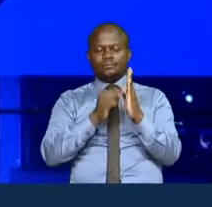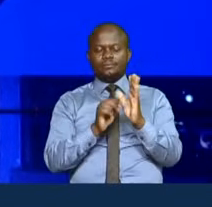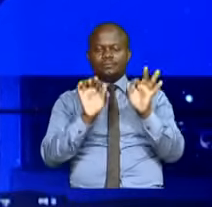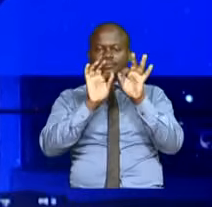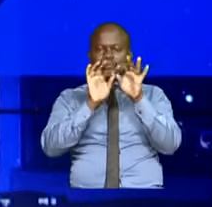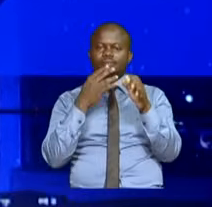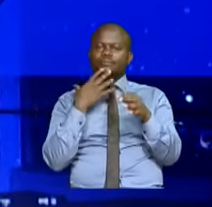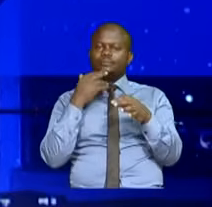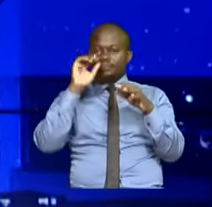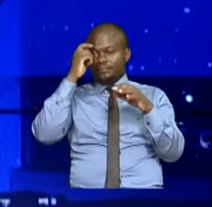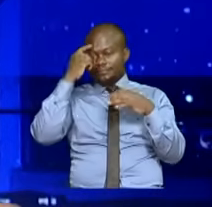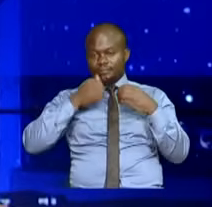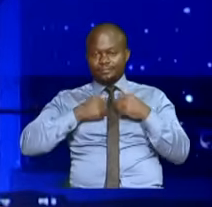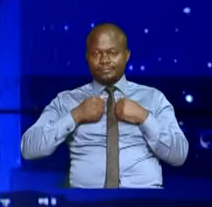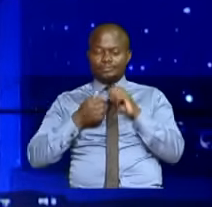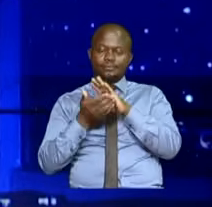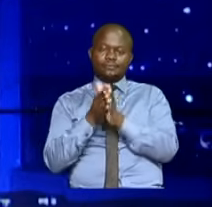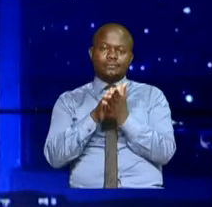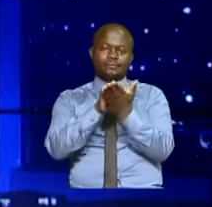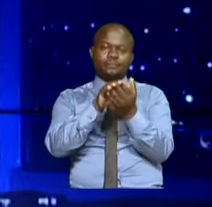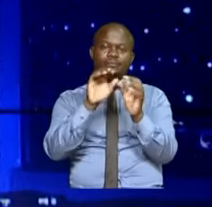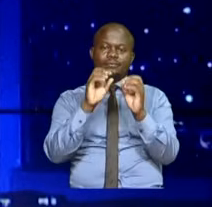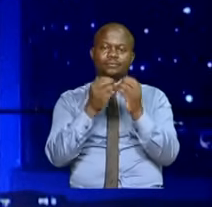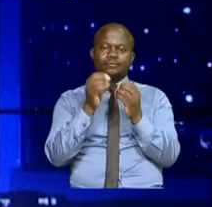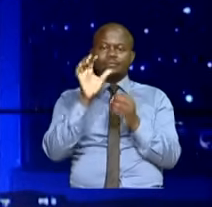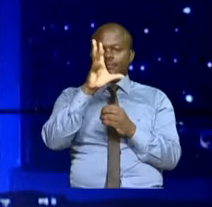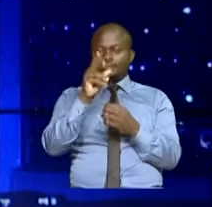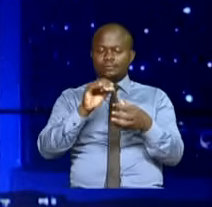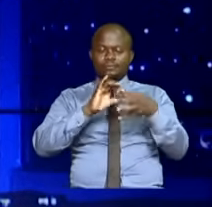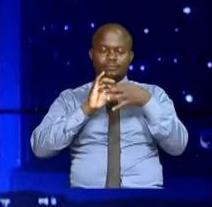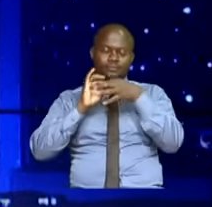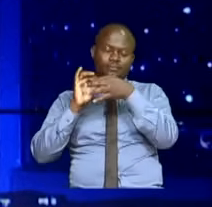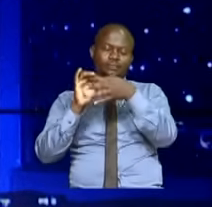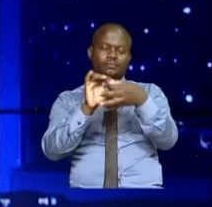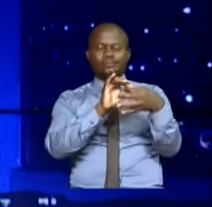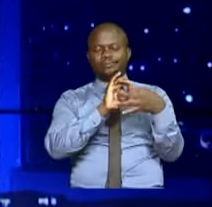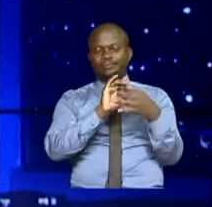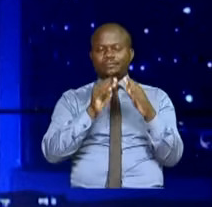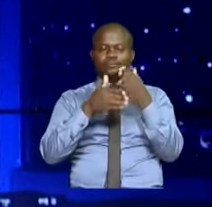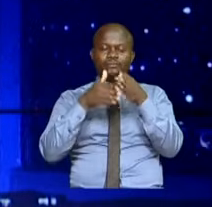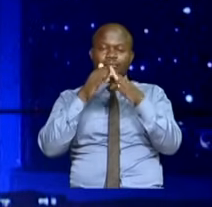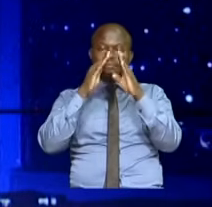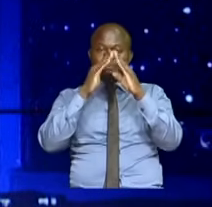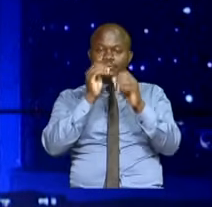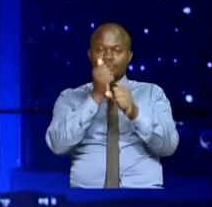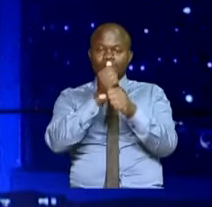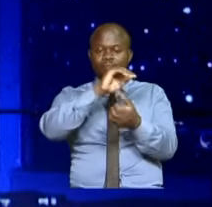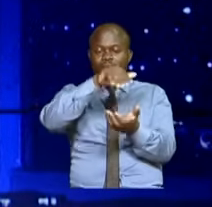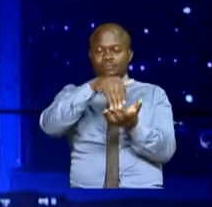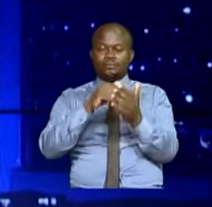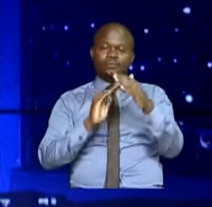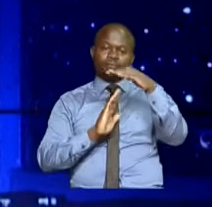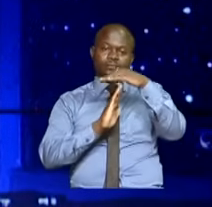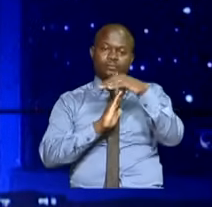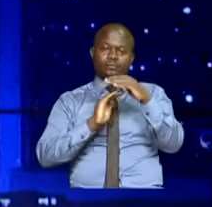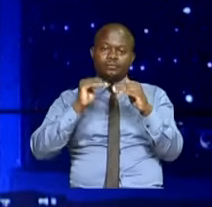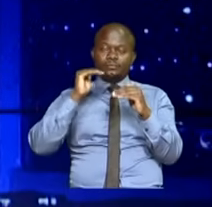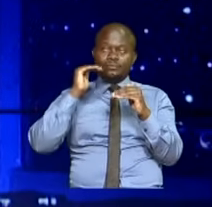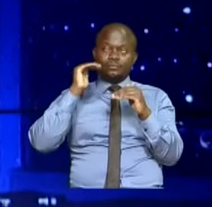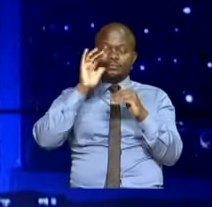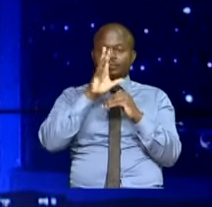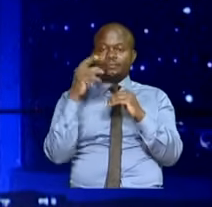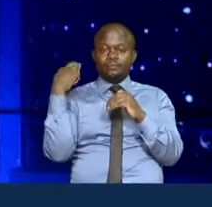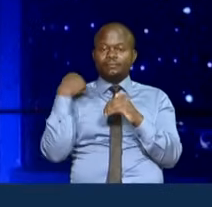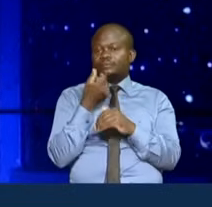wa gatanu leta y'u Rwanda yashyikirije umuryango wa Afurika yunze ubumwe inyubako izakoreramo icyicaro gikuru cy'ikigo nyafurika gishinzwe ibijyanye